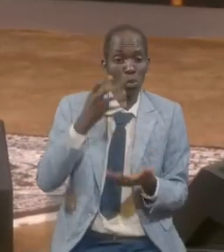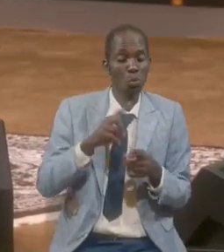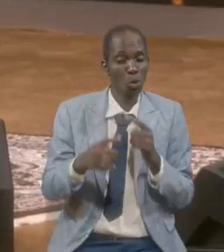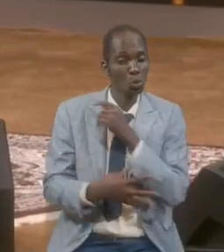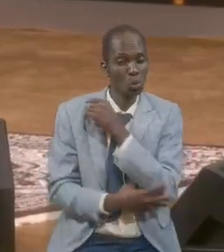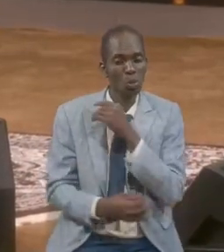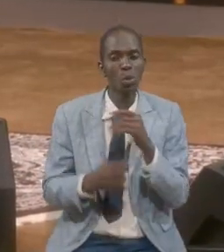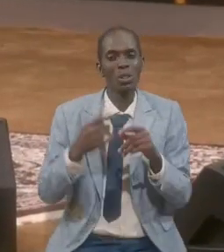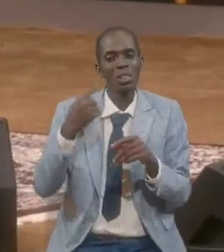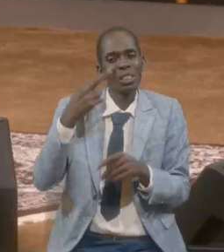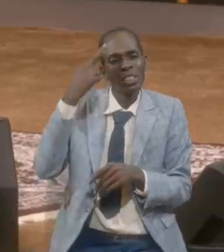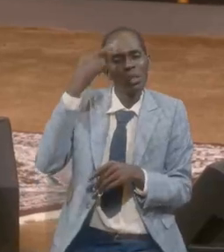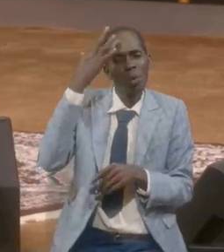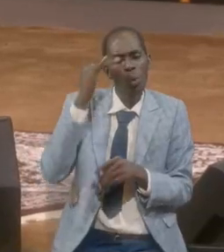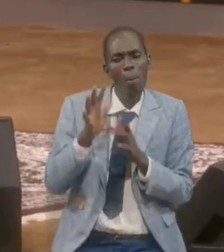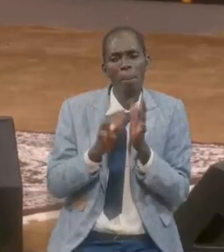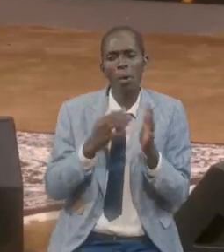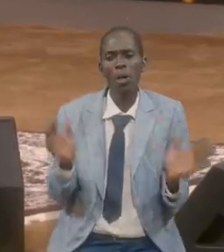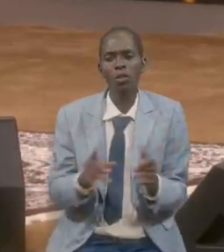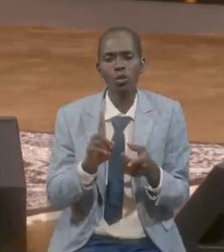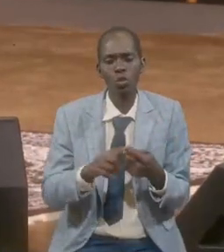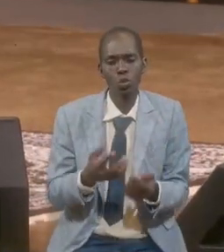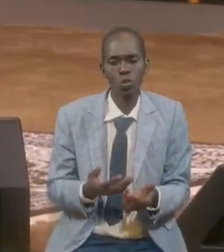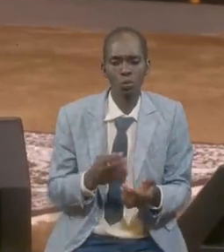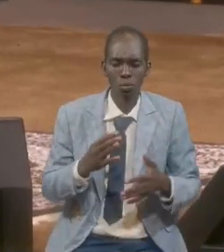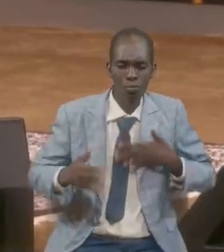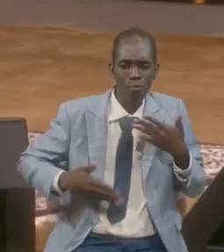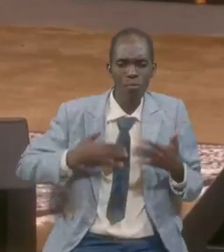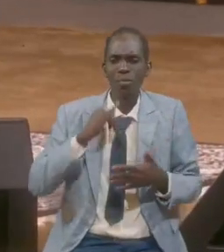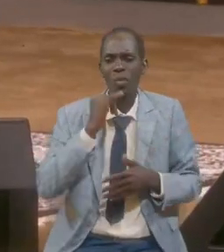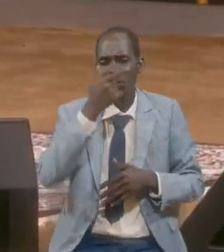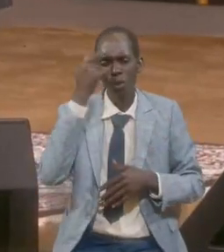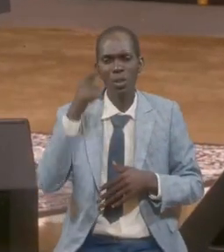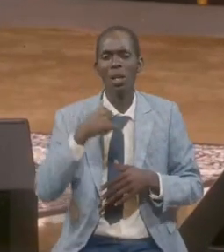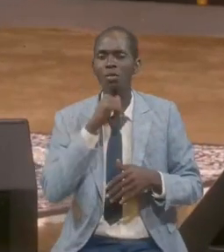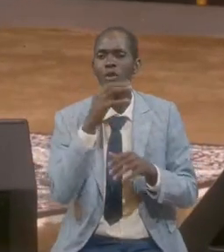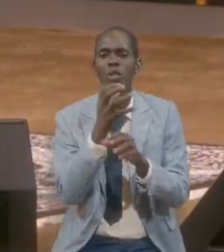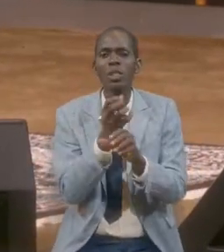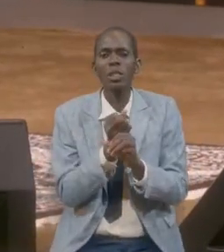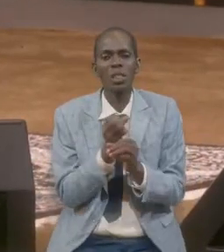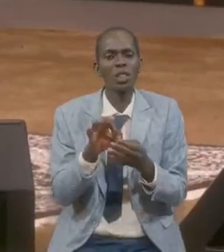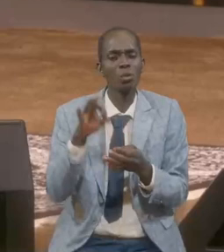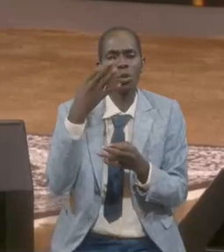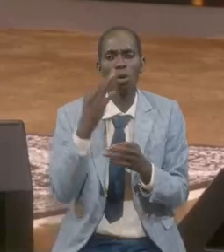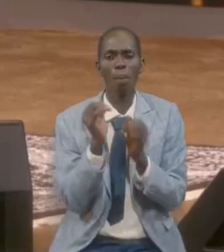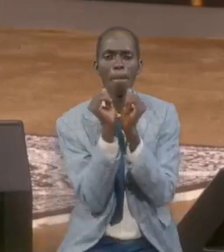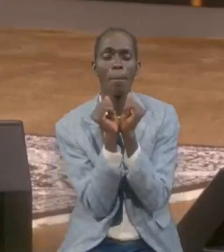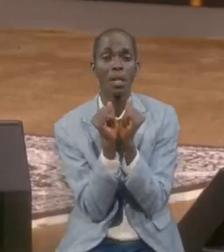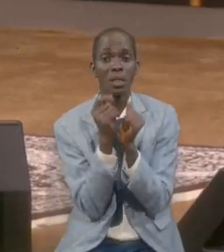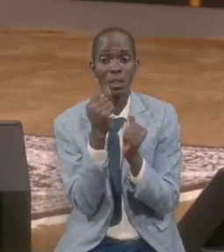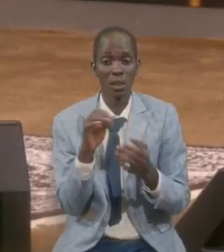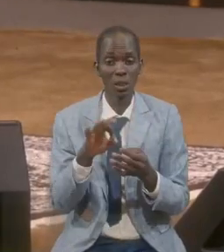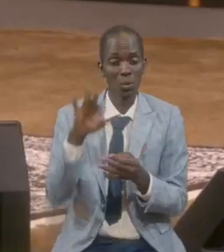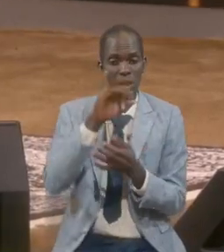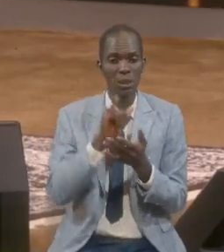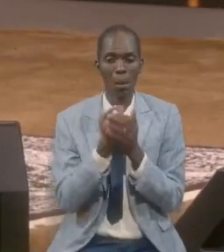humble. Alors, il va se réjouir parce qu'il n'a pas reçu l'esprit de servitude, l'esprit qui a servi